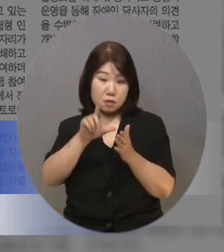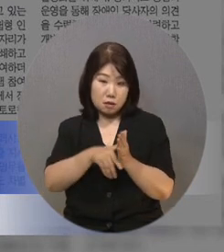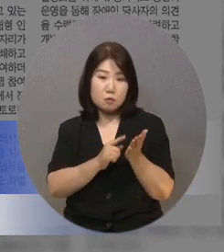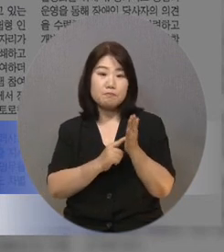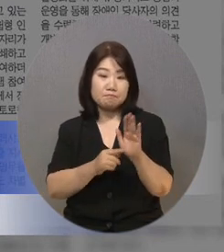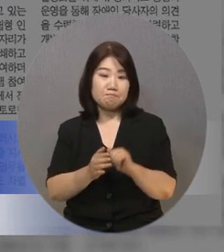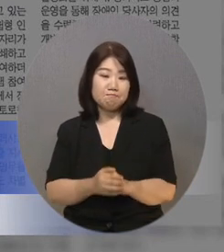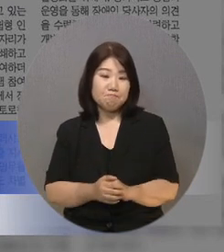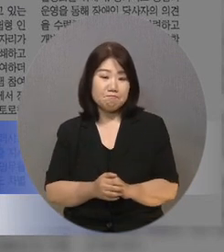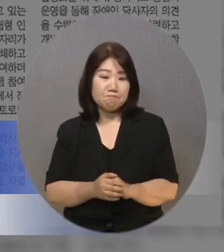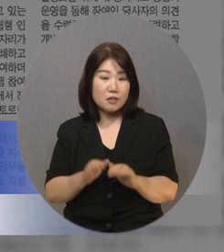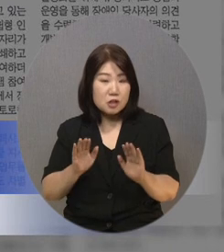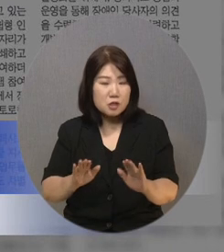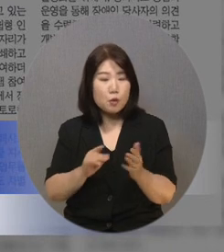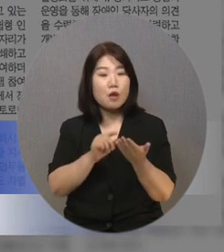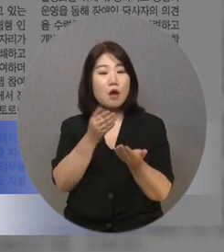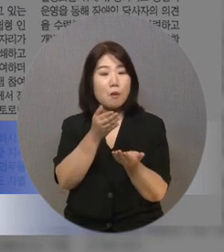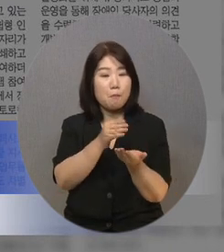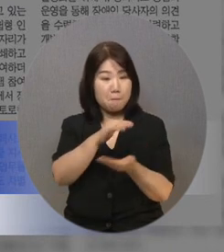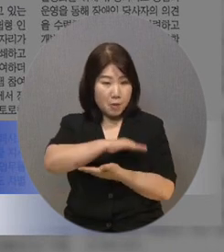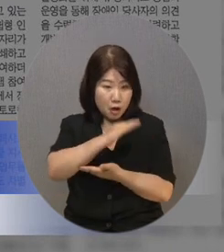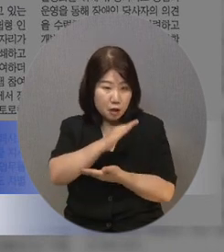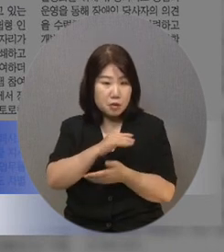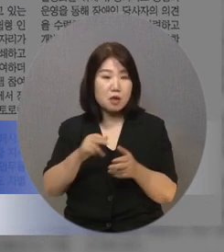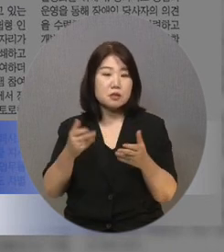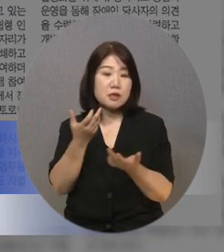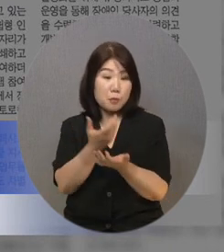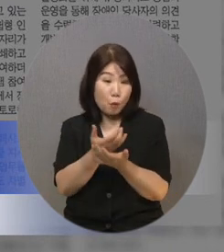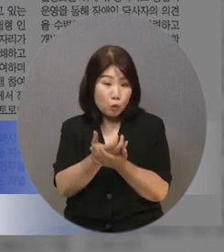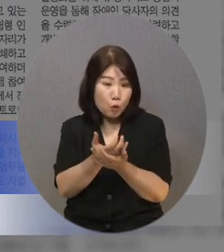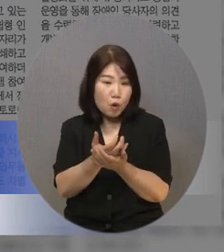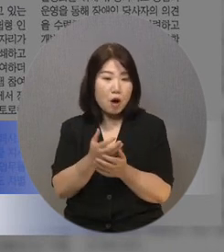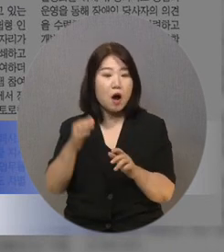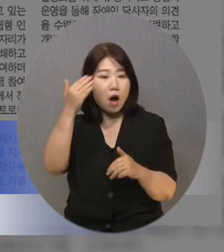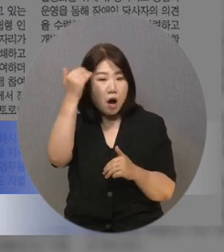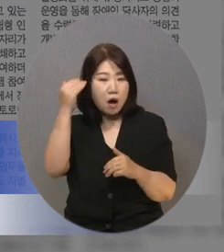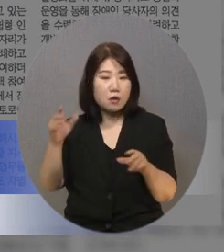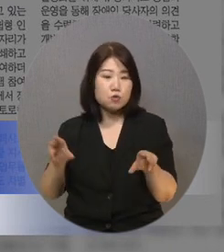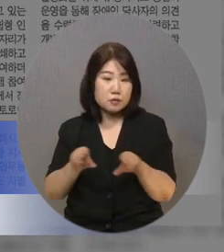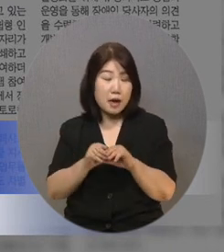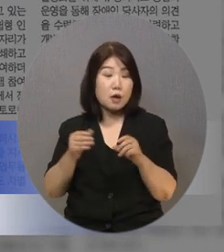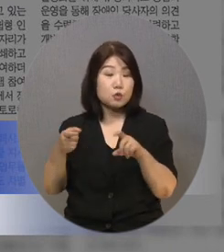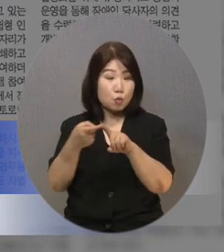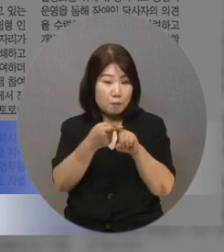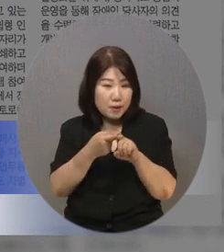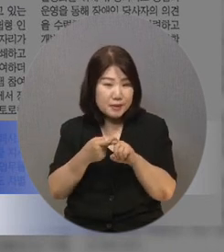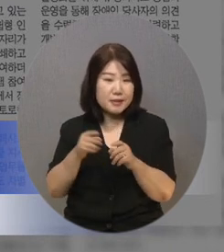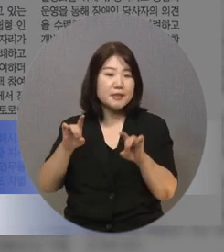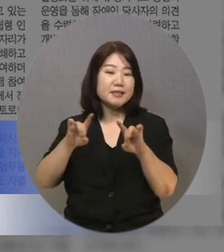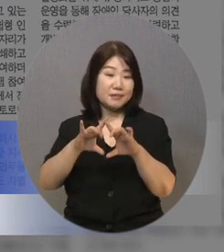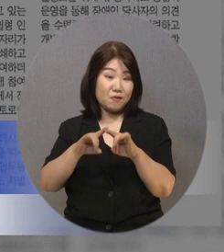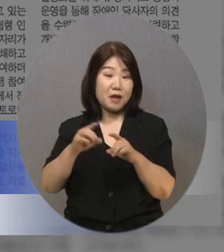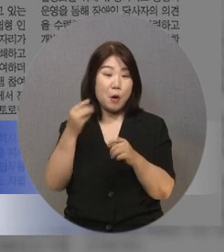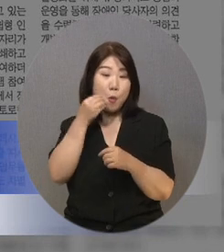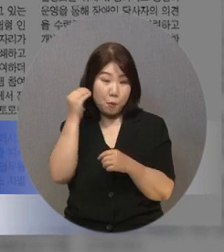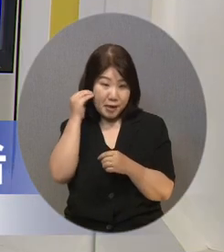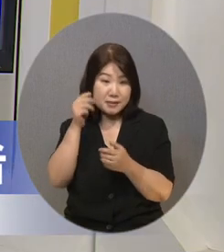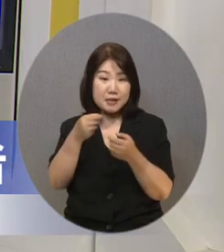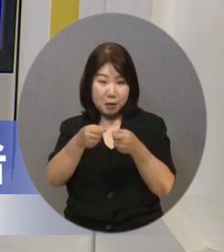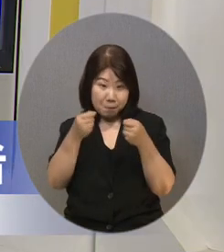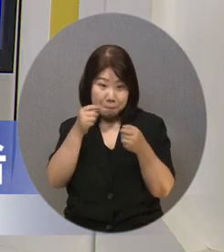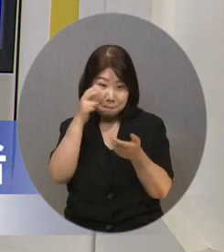한편 이번에 발행된 장애인 정책 리포트는 한국 장총 인터넷 홈페이지에서 열람 가능합니다